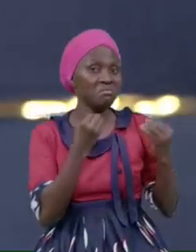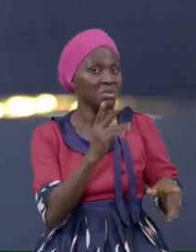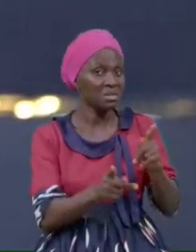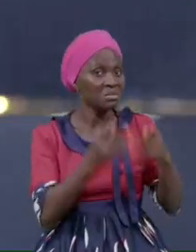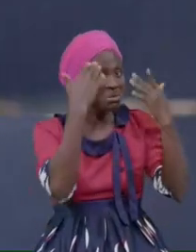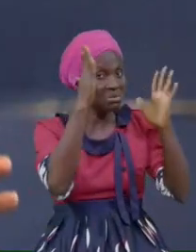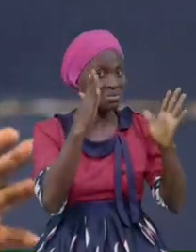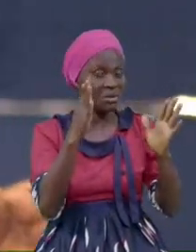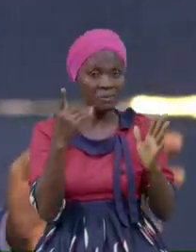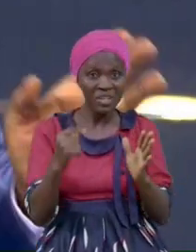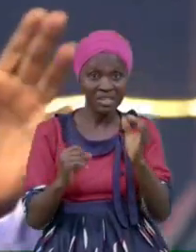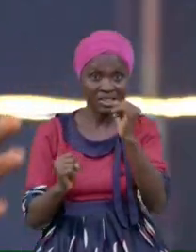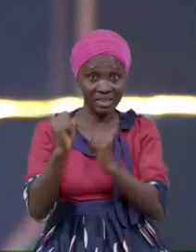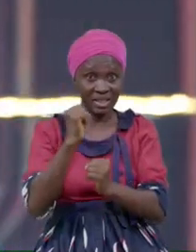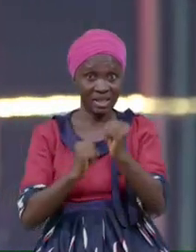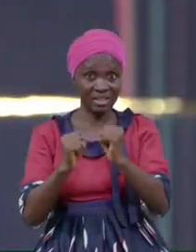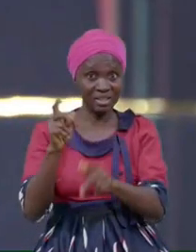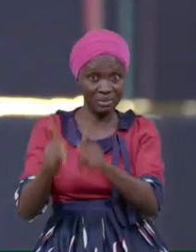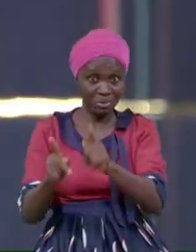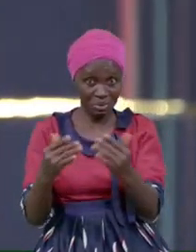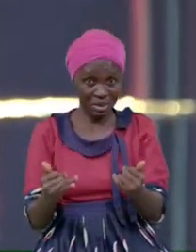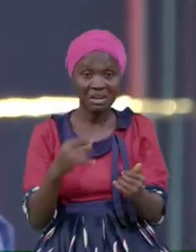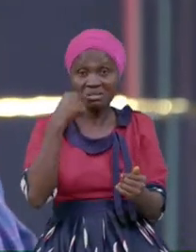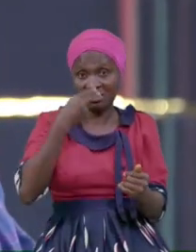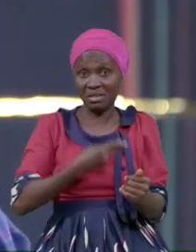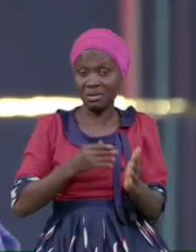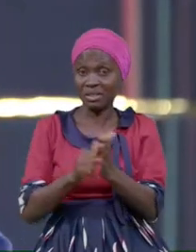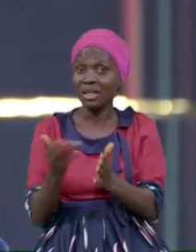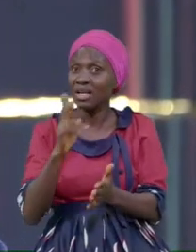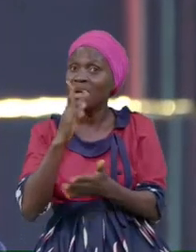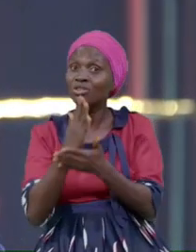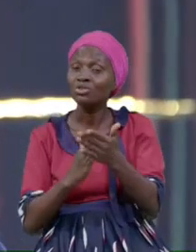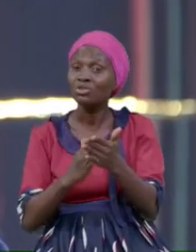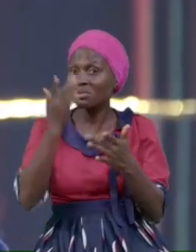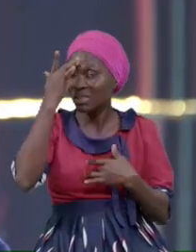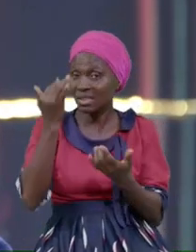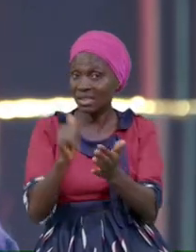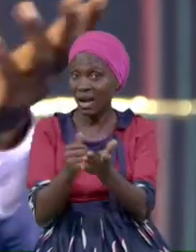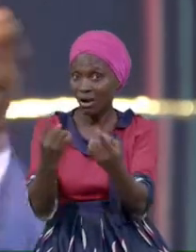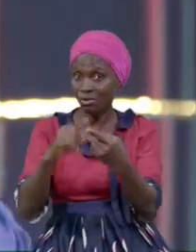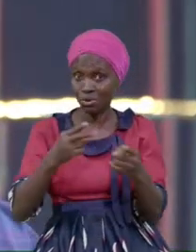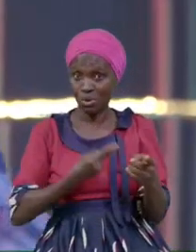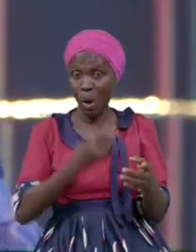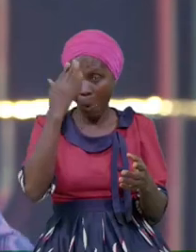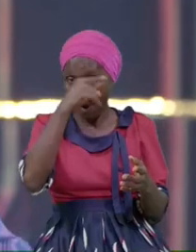même qu'il y a des maladies qui viennent à cause de notre mode de vie.